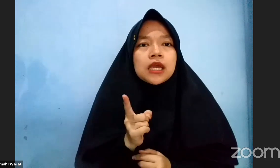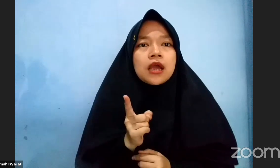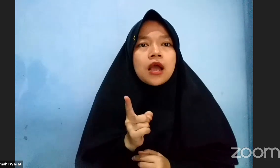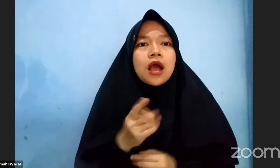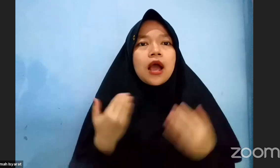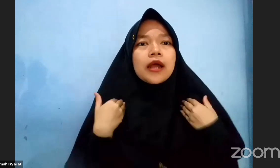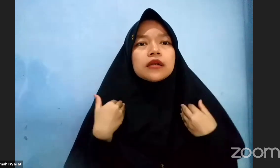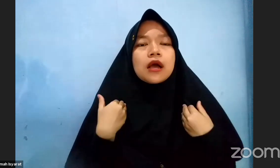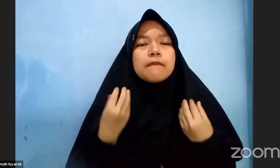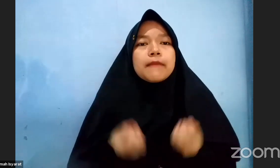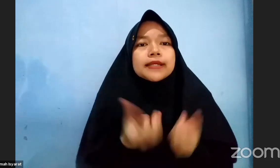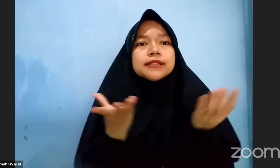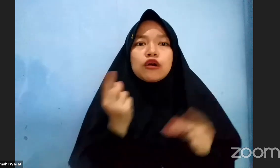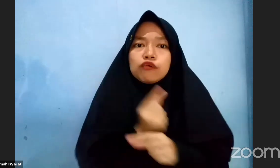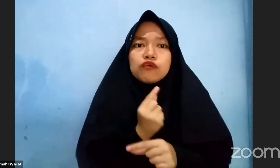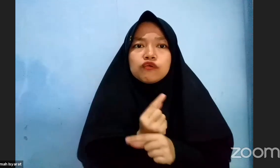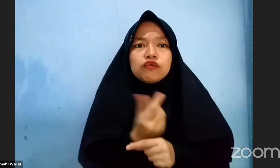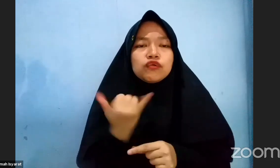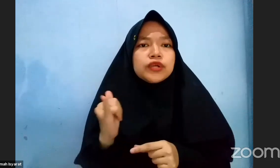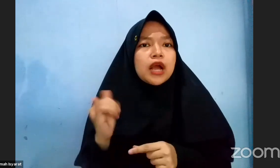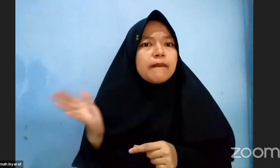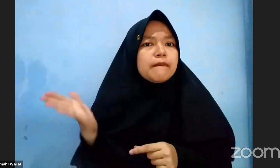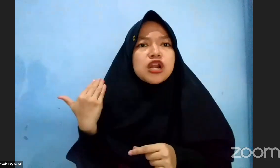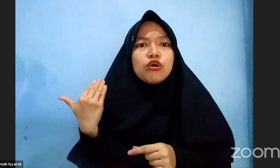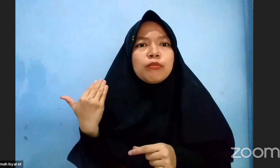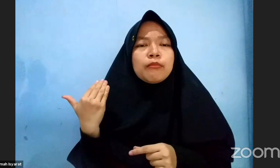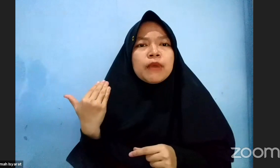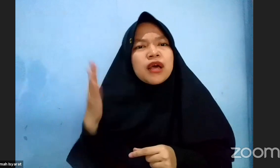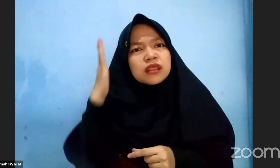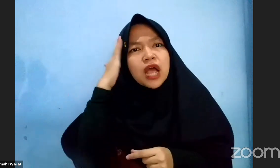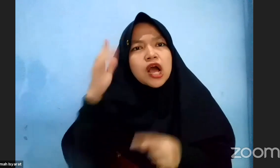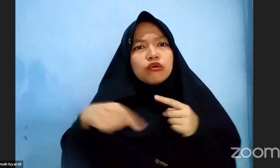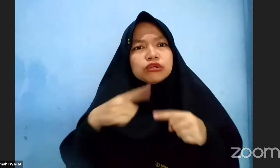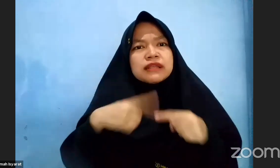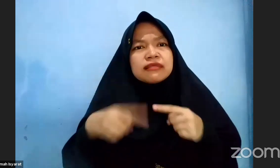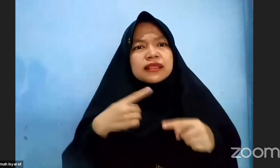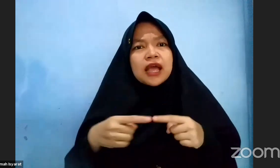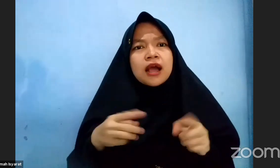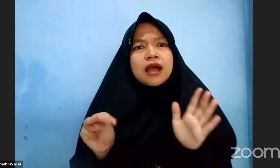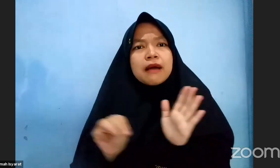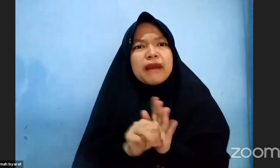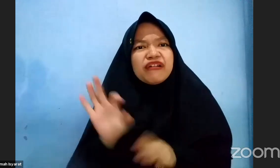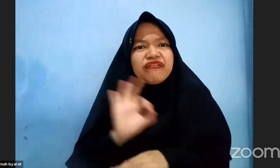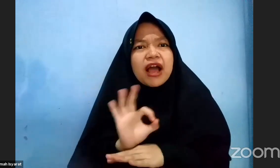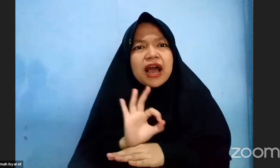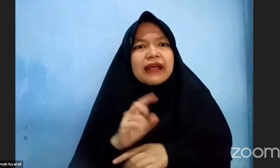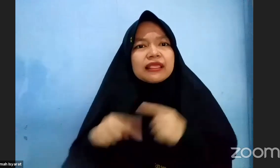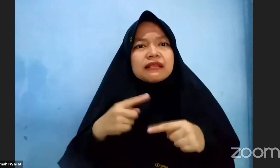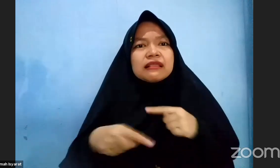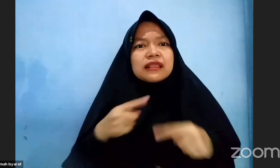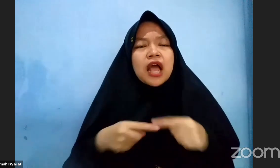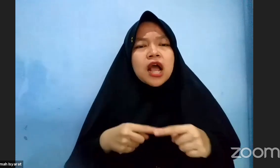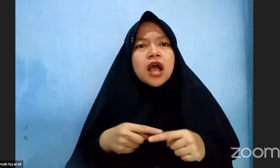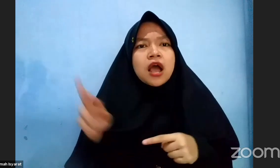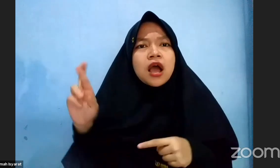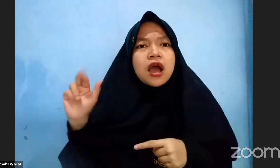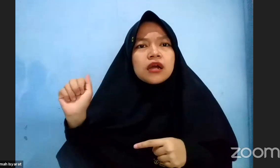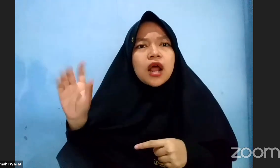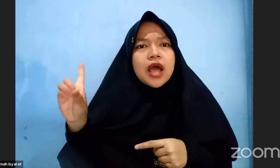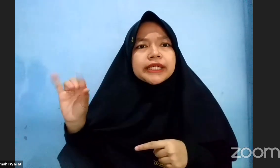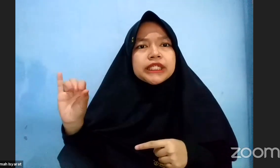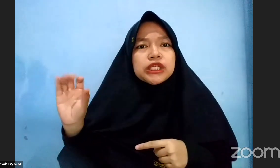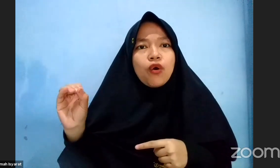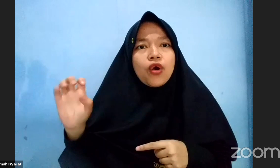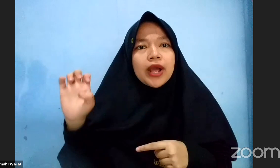dari radio edukasi ya jadi ini Mungkin nanti kita tentunya seekh ini Direktorat Jenderal